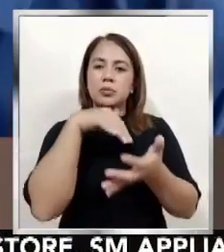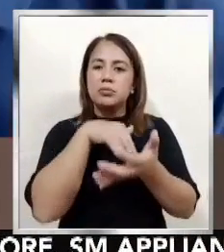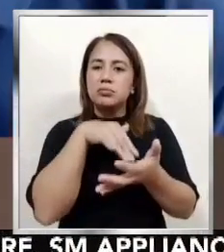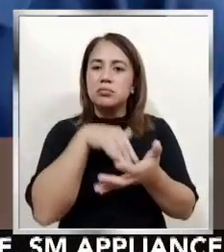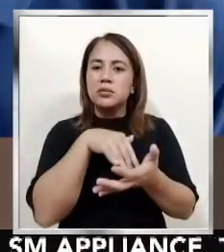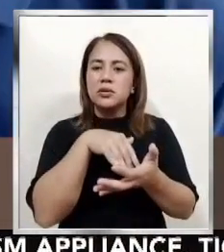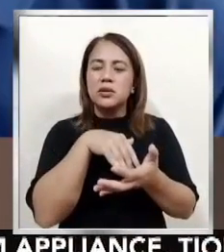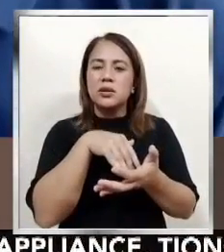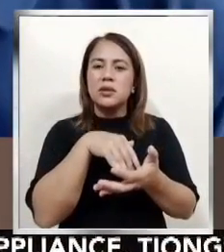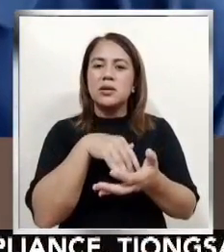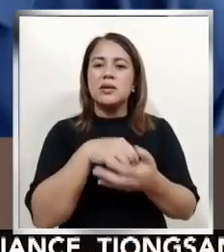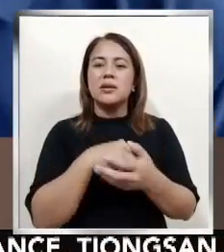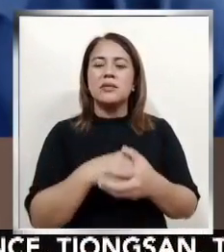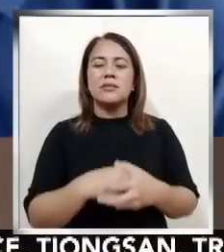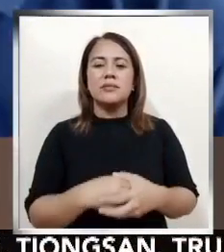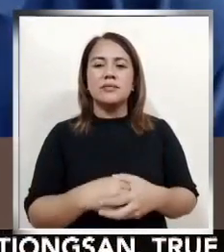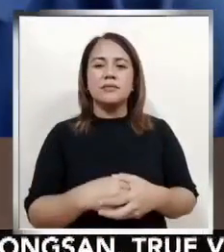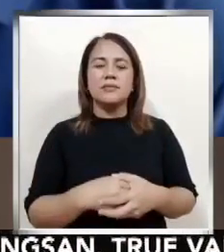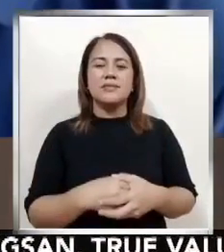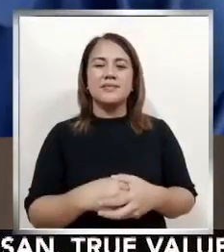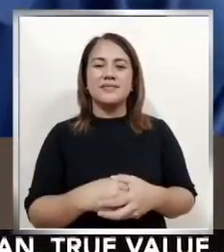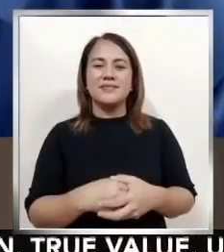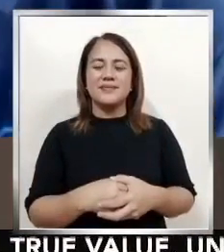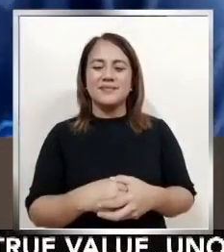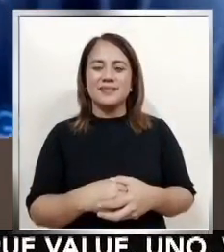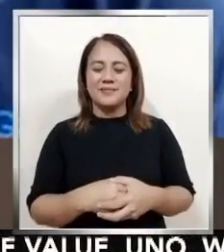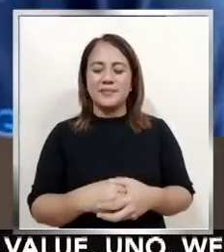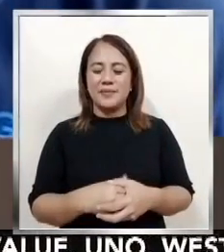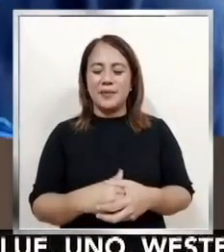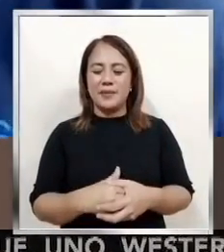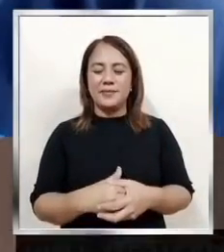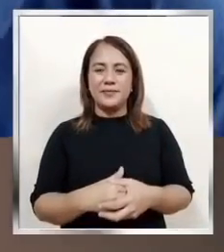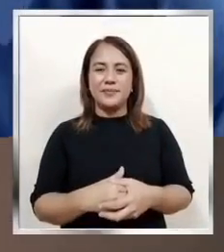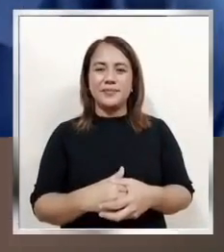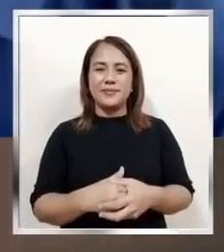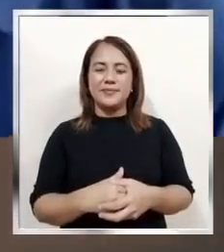pasyente. Nelson Canlas, updated sa Showbiz Happenings.